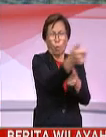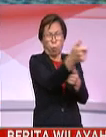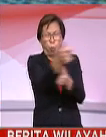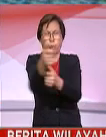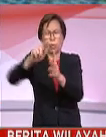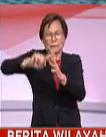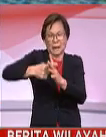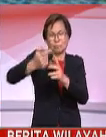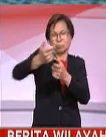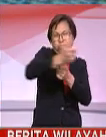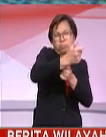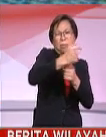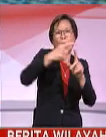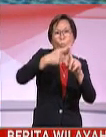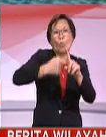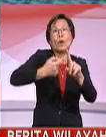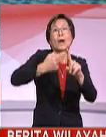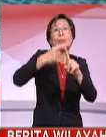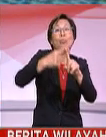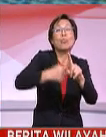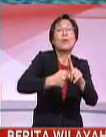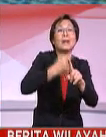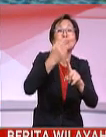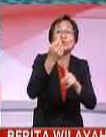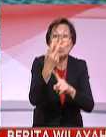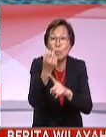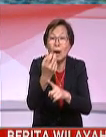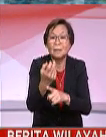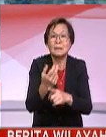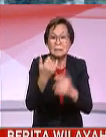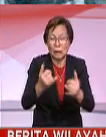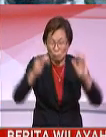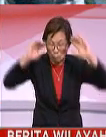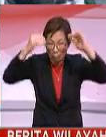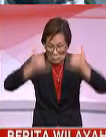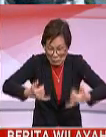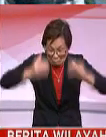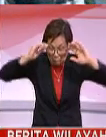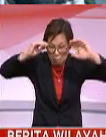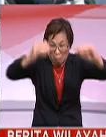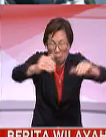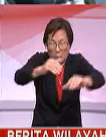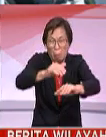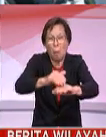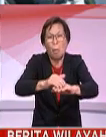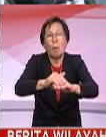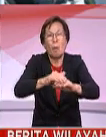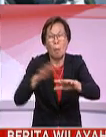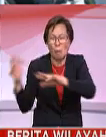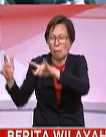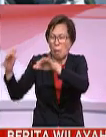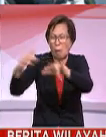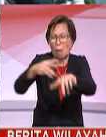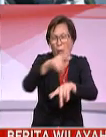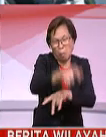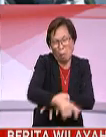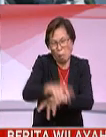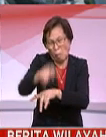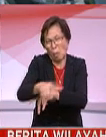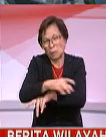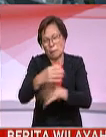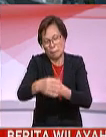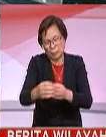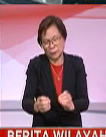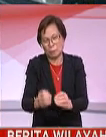mula dilaksanakan sejak bulan lepas sehingga kini yang memfokuskan kawasan tumpuan orang awam selain pejabat dan